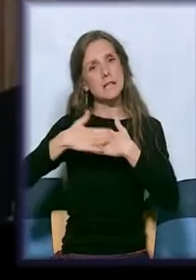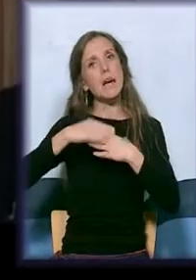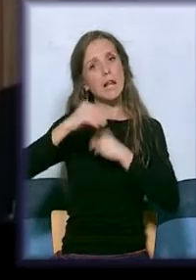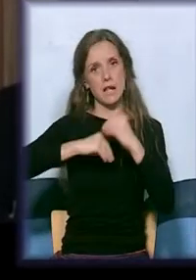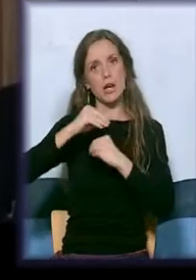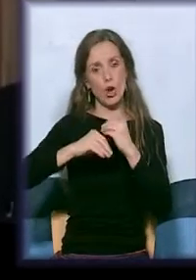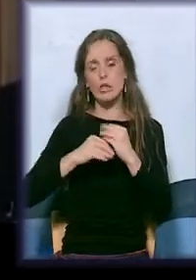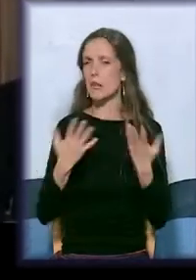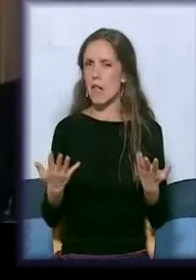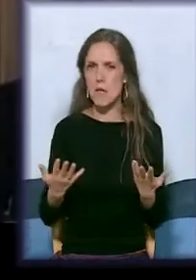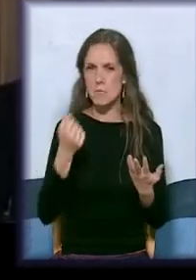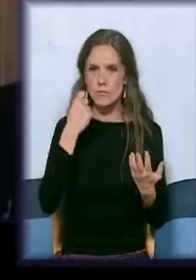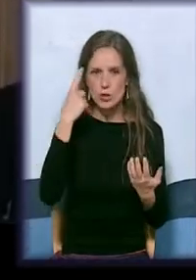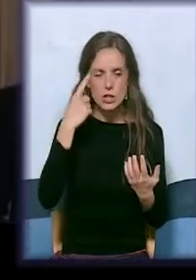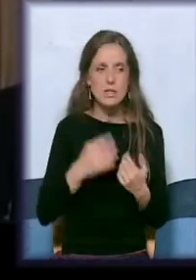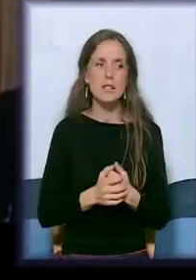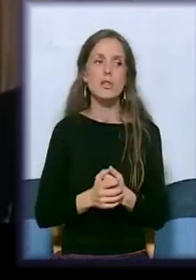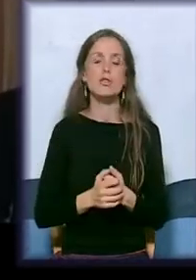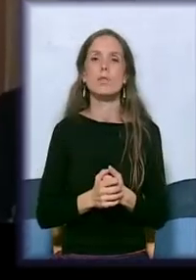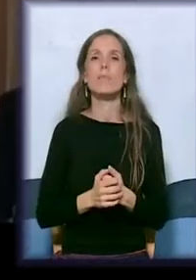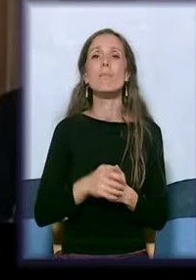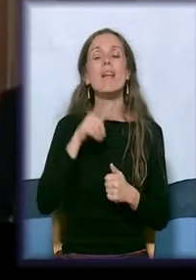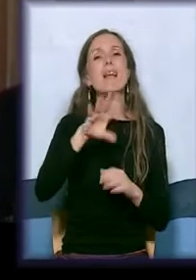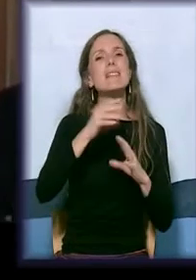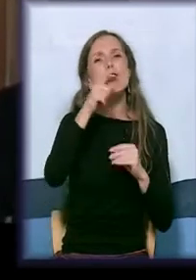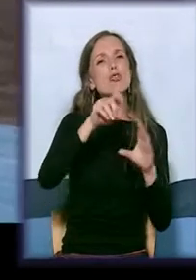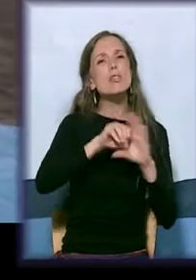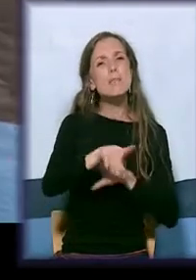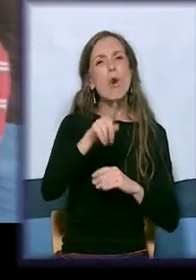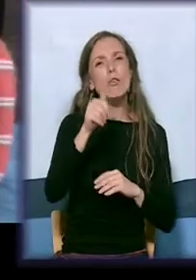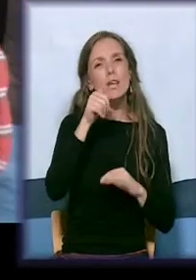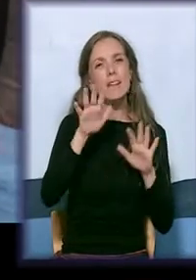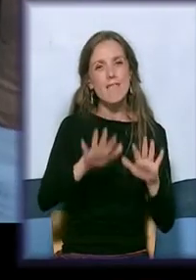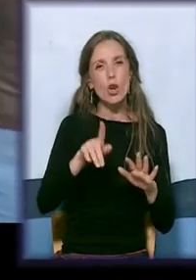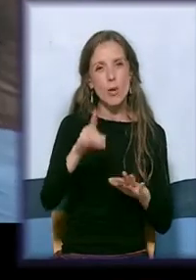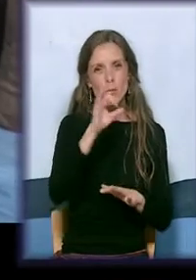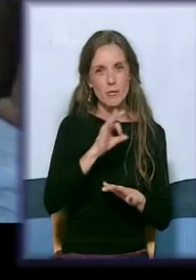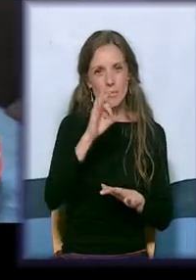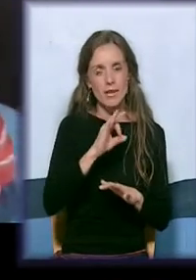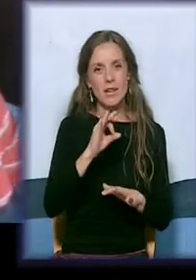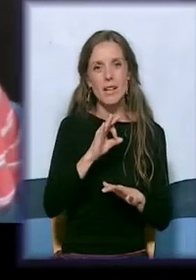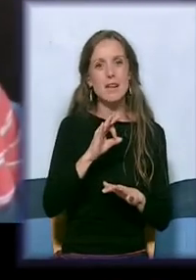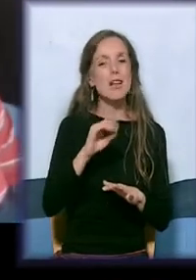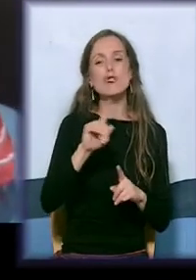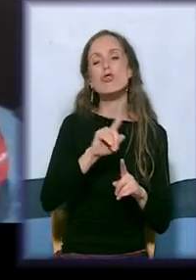da sve te aktivnosti koje se sprovode u dnevnom boravku Obrenovac se ne realizuju kod